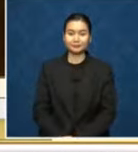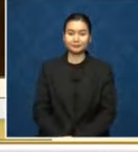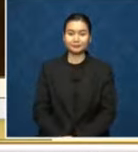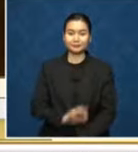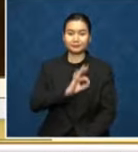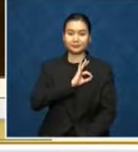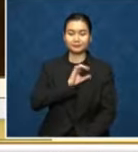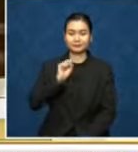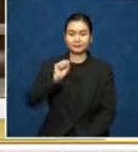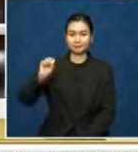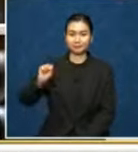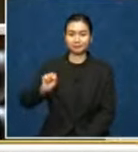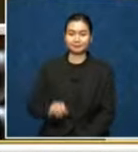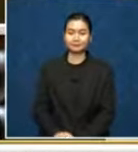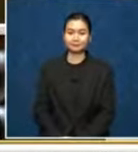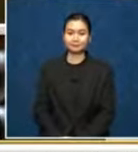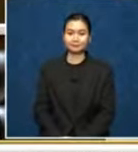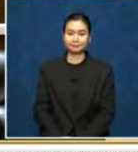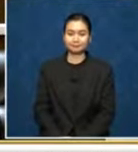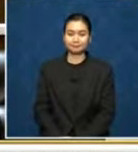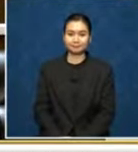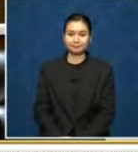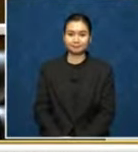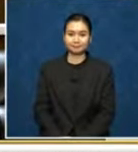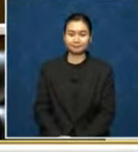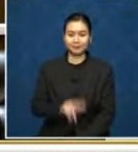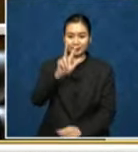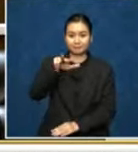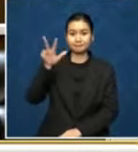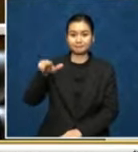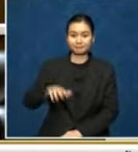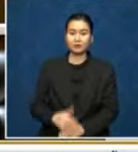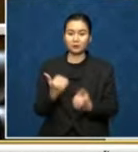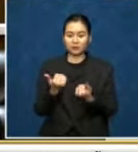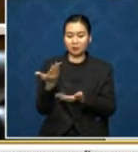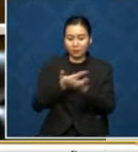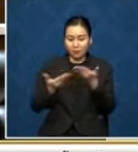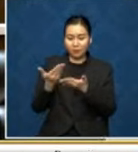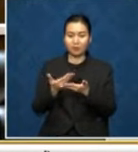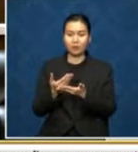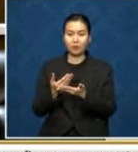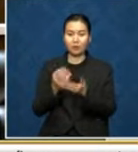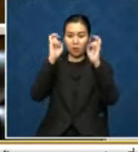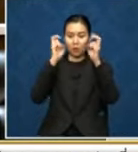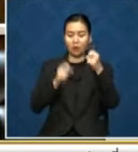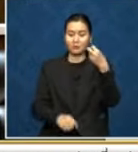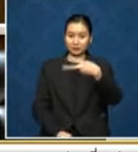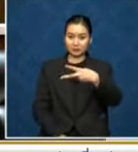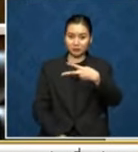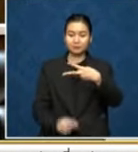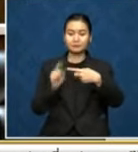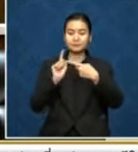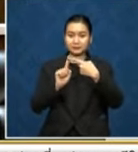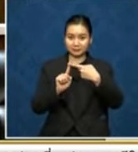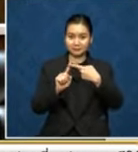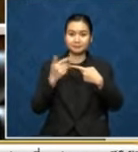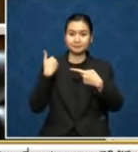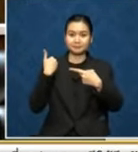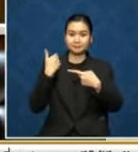สมาชิกสภาผู้แทนราษฎรแบบบัญชีรายชื่อพรรคเพื่อไทยครับวันนี้ผมขอหารือท่านประธานใน2ประเด็นครับท่านประธานครับประเด็นที่1เนื่องจากผม